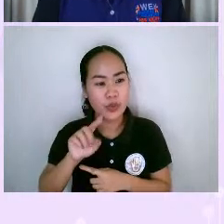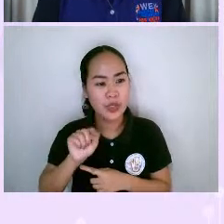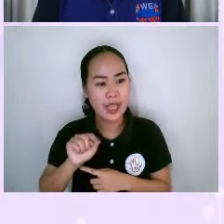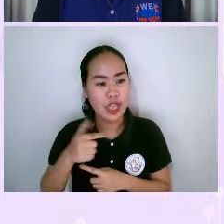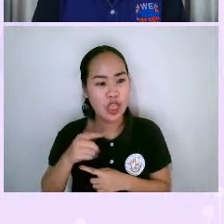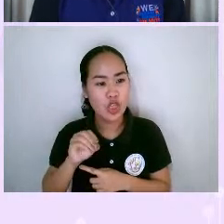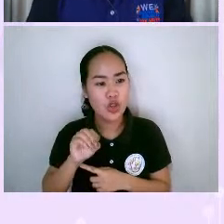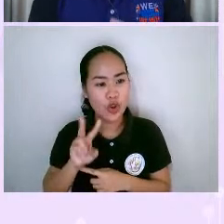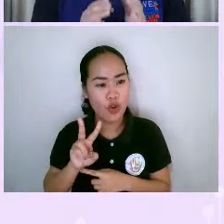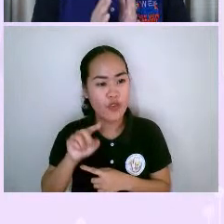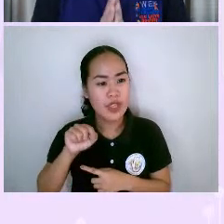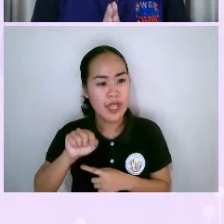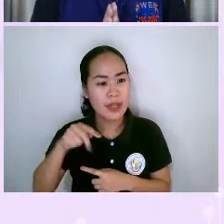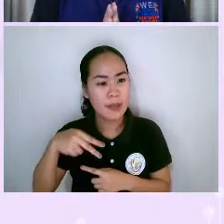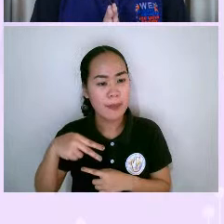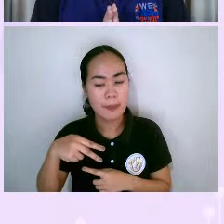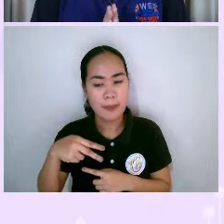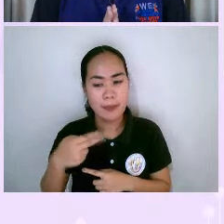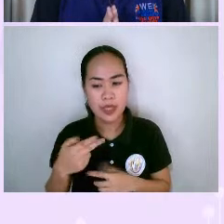pcw.gov.ph.